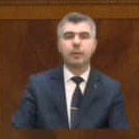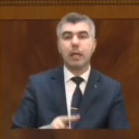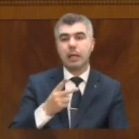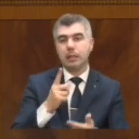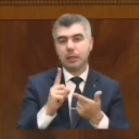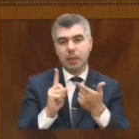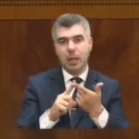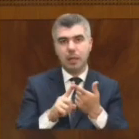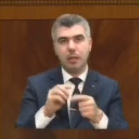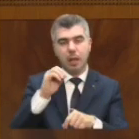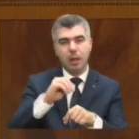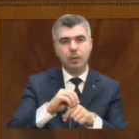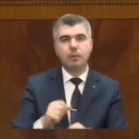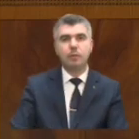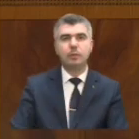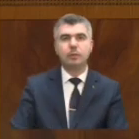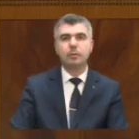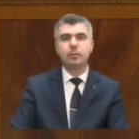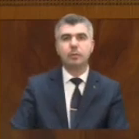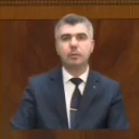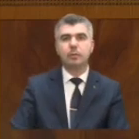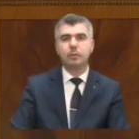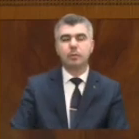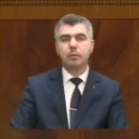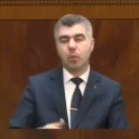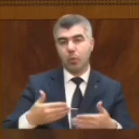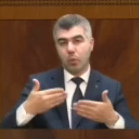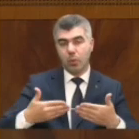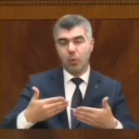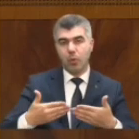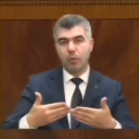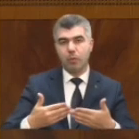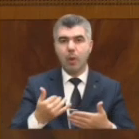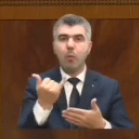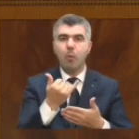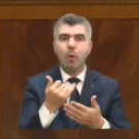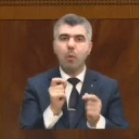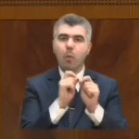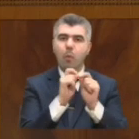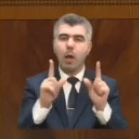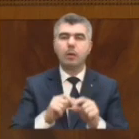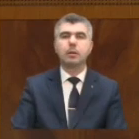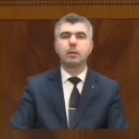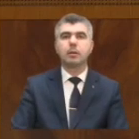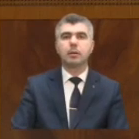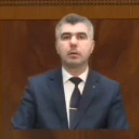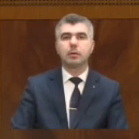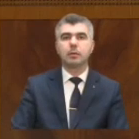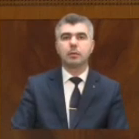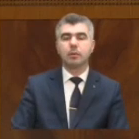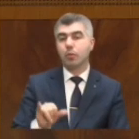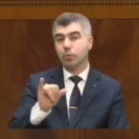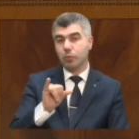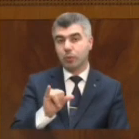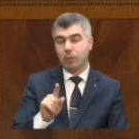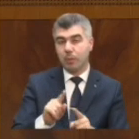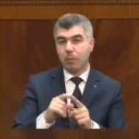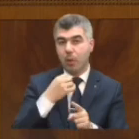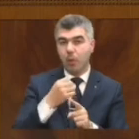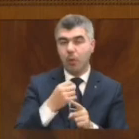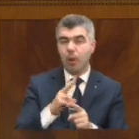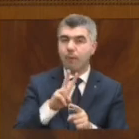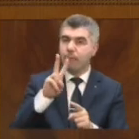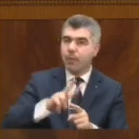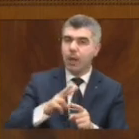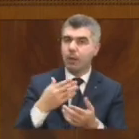نزيد كذلك باش نعرفوا علاش تنهضروا. اليوم عندنا واحد التصور اللي هو واضح، التصور هو اللي واضح، هو اللي قلت لكم بكل